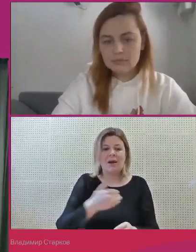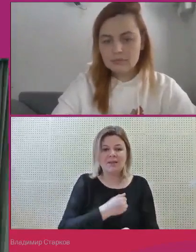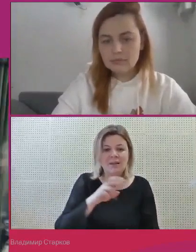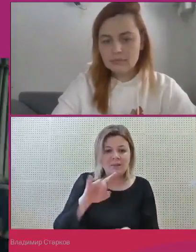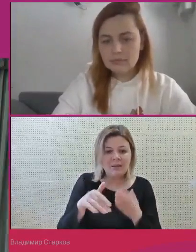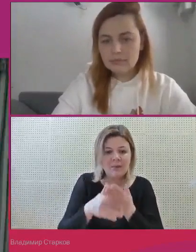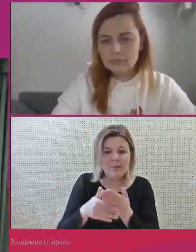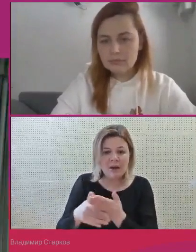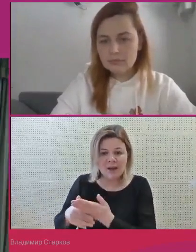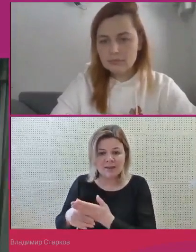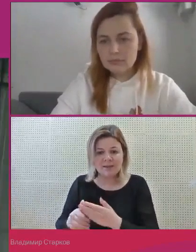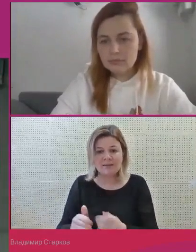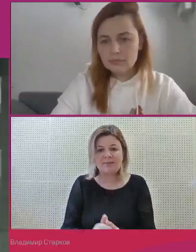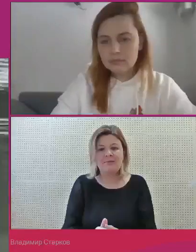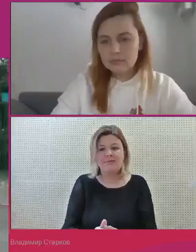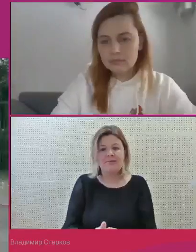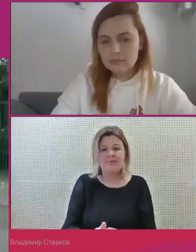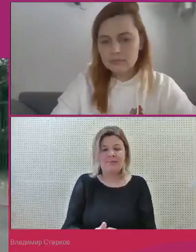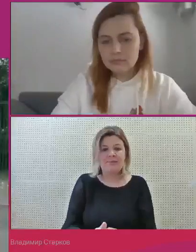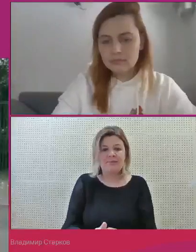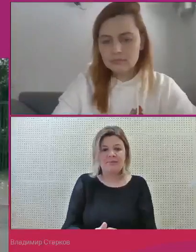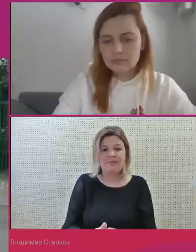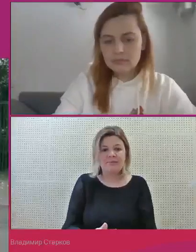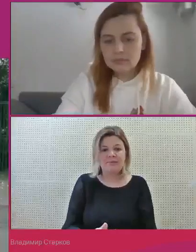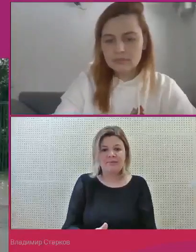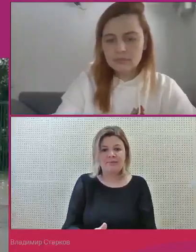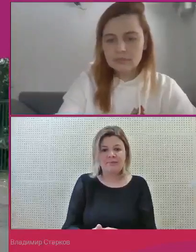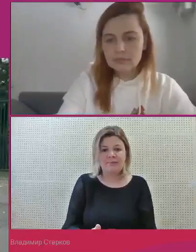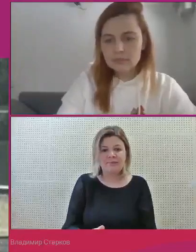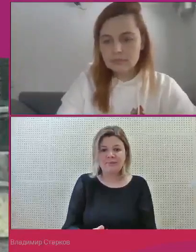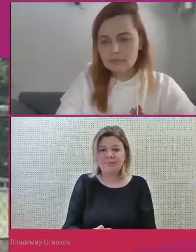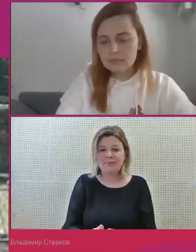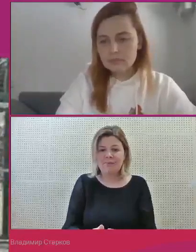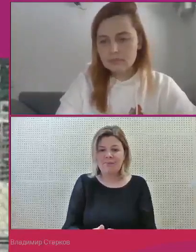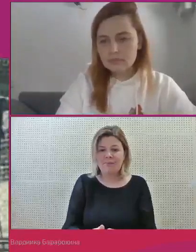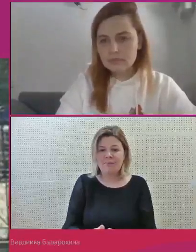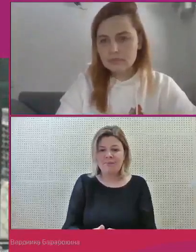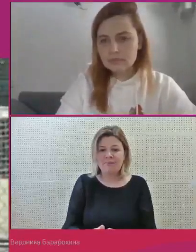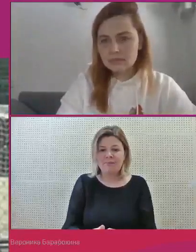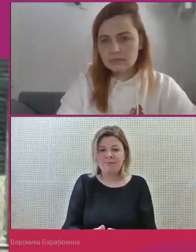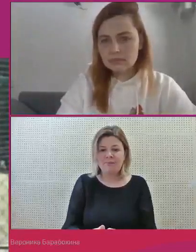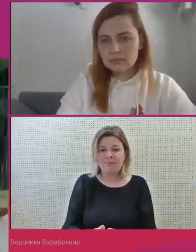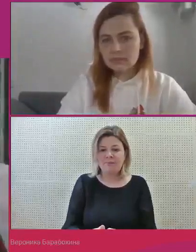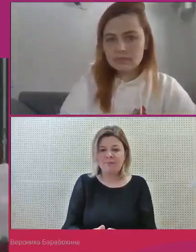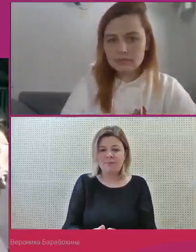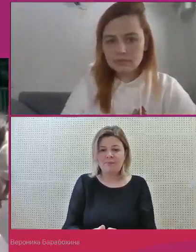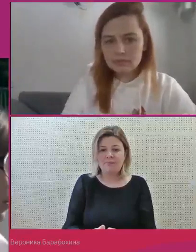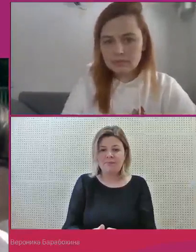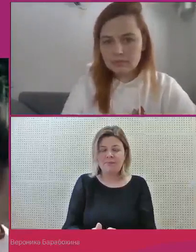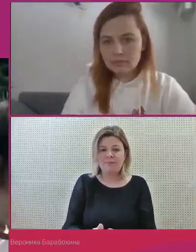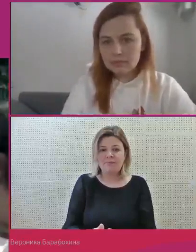столы и поняла, что где-то там между нами 2 стола. Оказалось, что 3. Я до сих пор не могу понять, как это было.